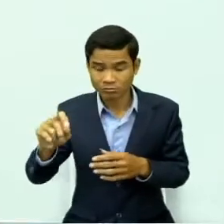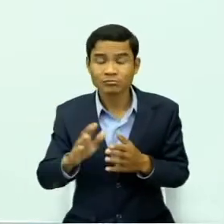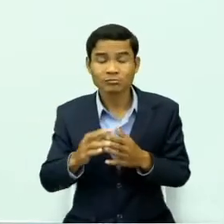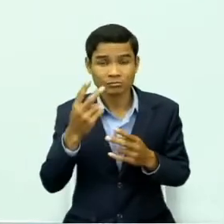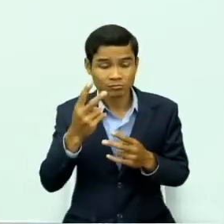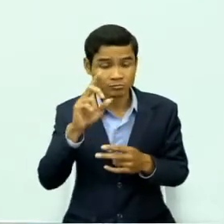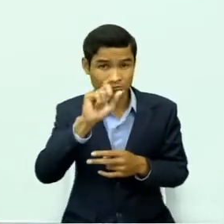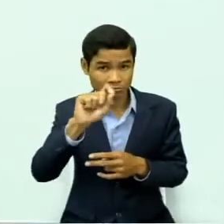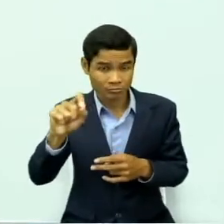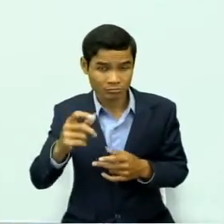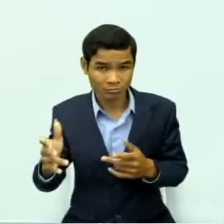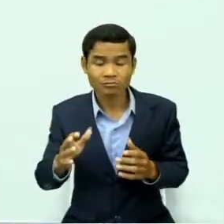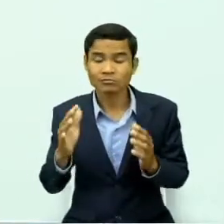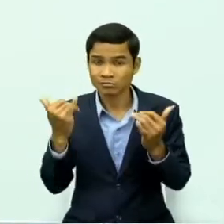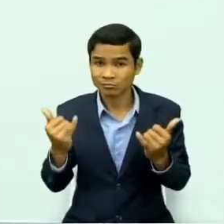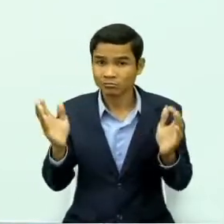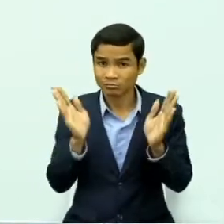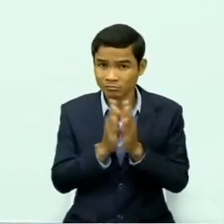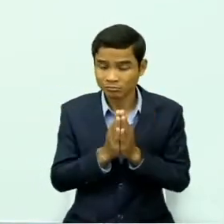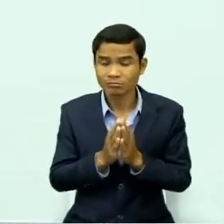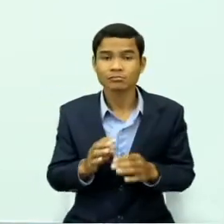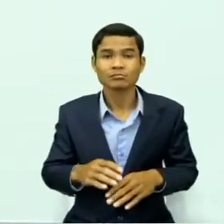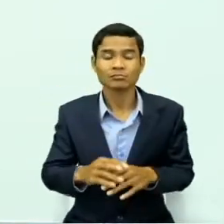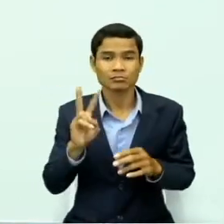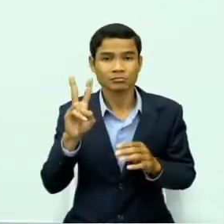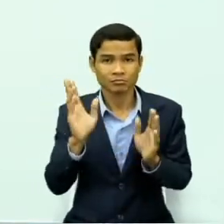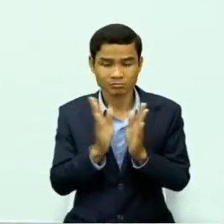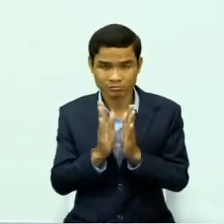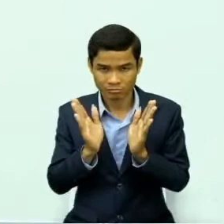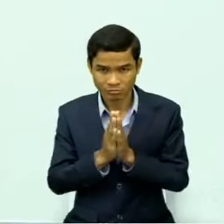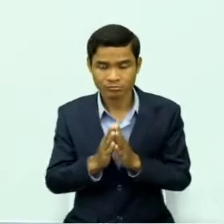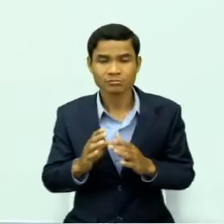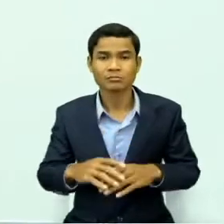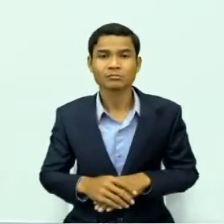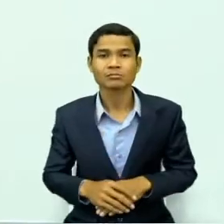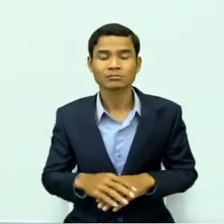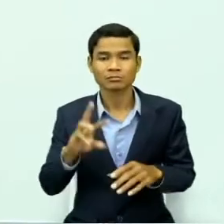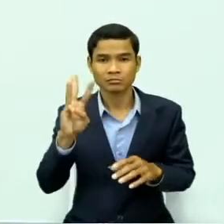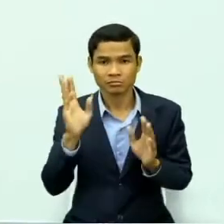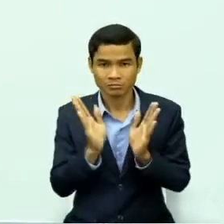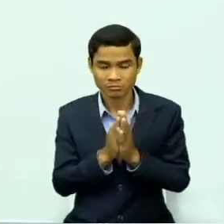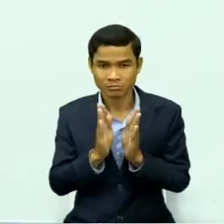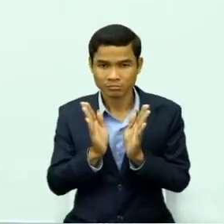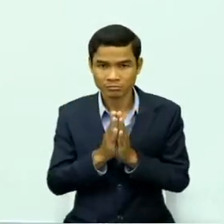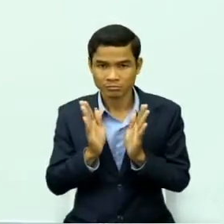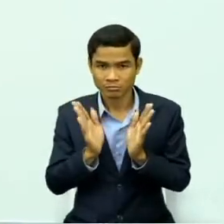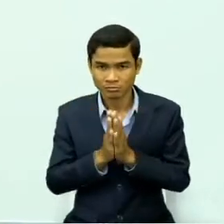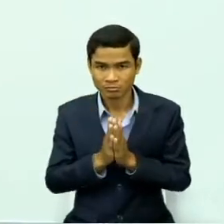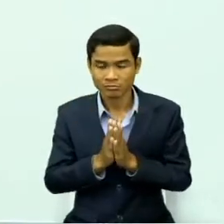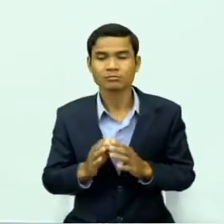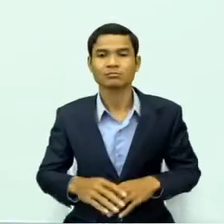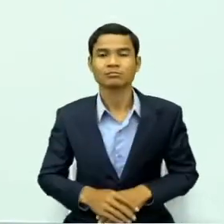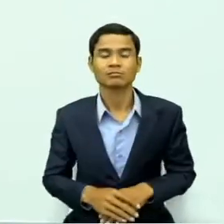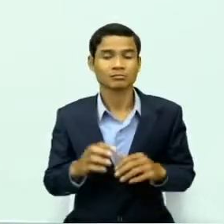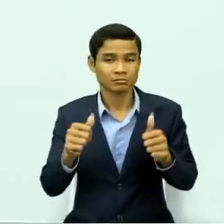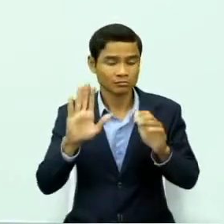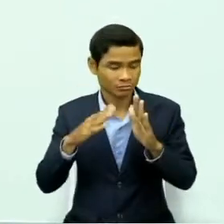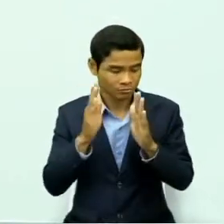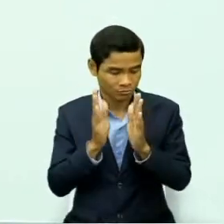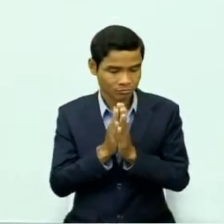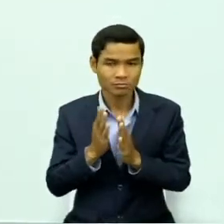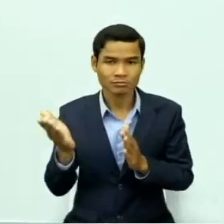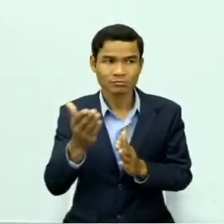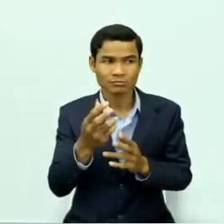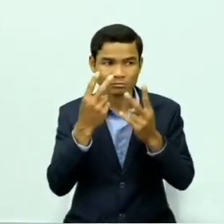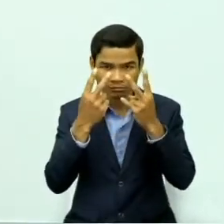mơ ca xa xê. Con thẹt đai một đòn xin con. Chà bí đòn. Bây đòn. Chà ở cô này là con